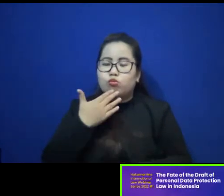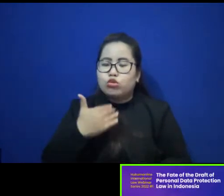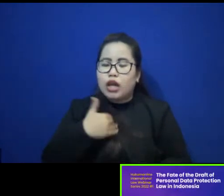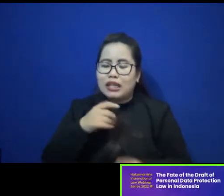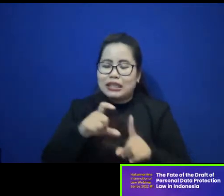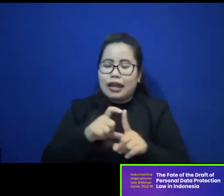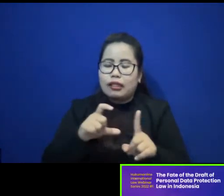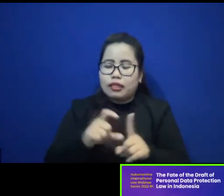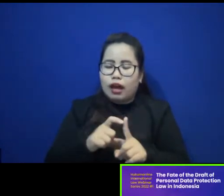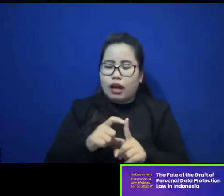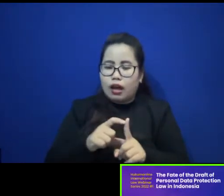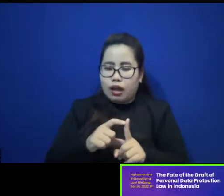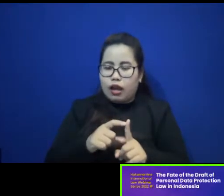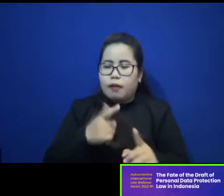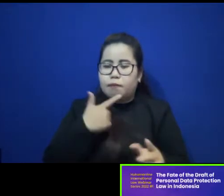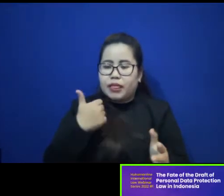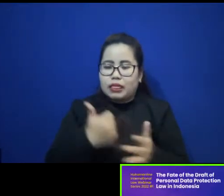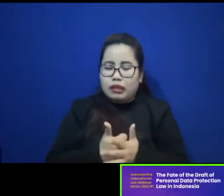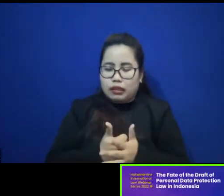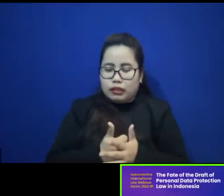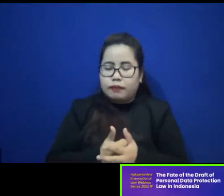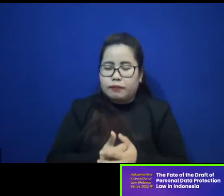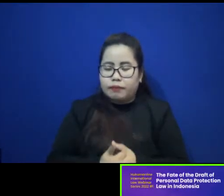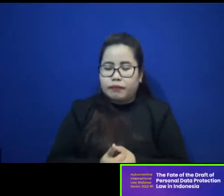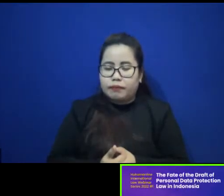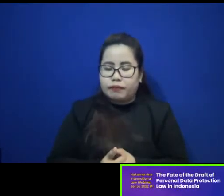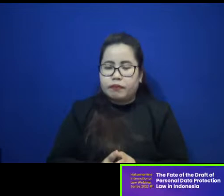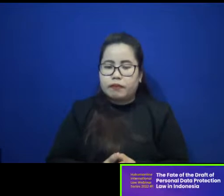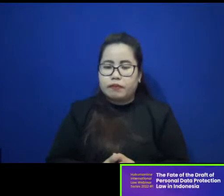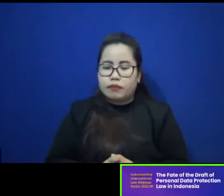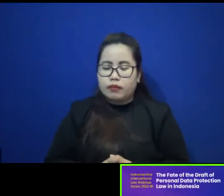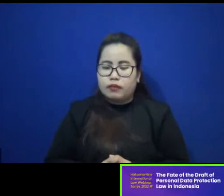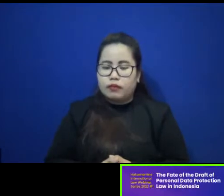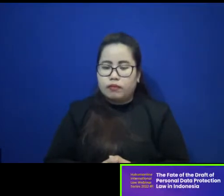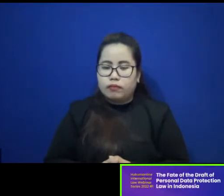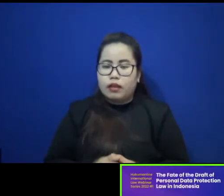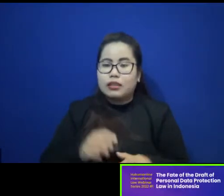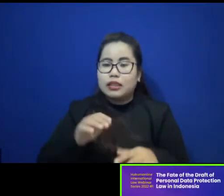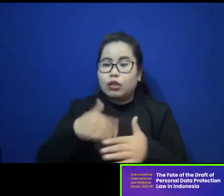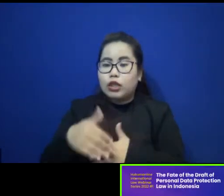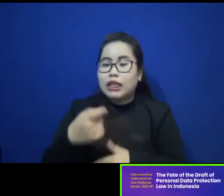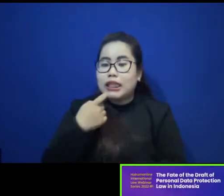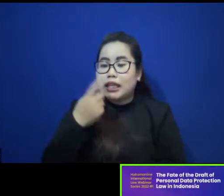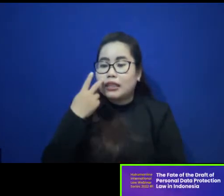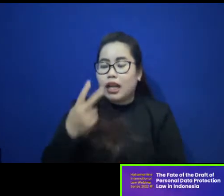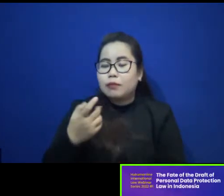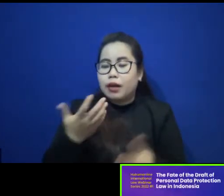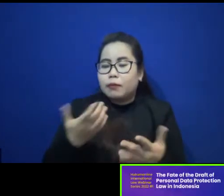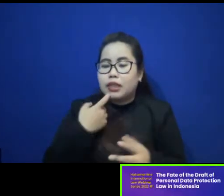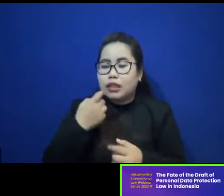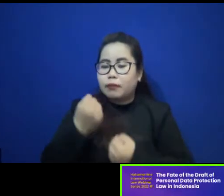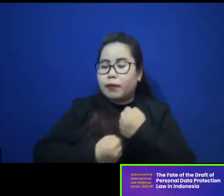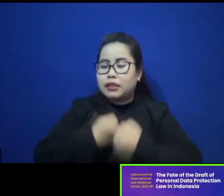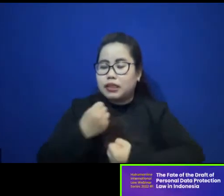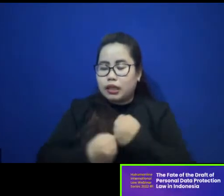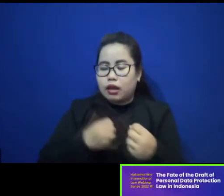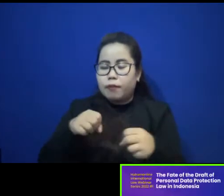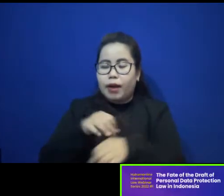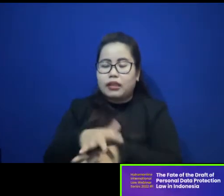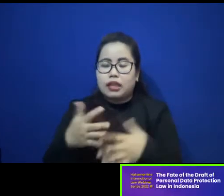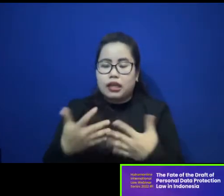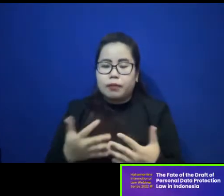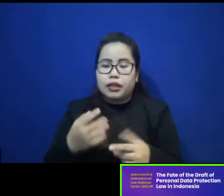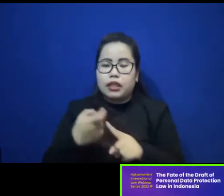pivotal atau penting dalam hal ini nah juga Tadi dilihat Bagaimana implementation praktisnya termasuk juga